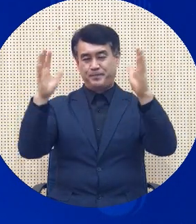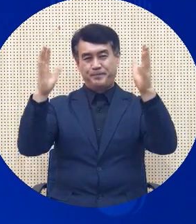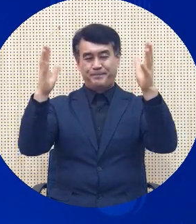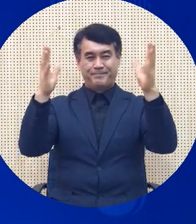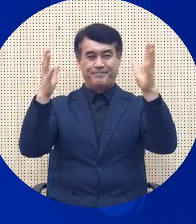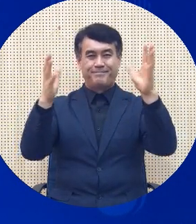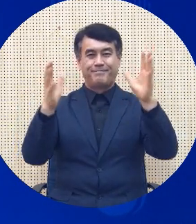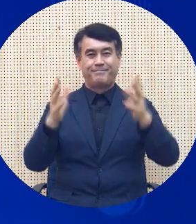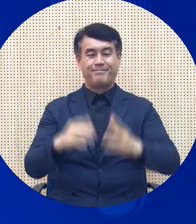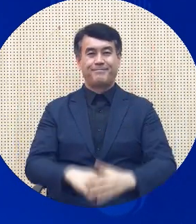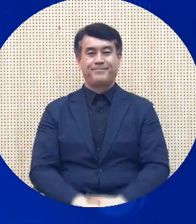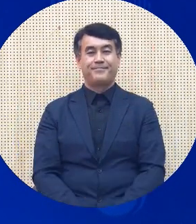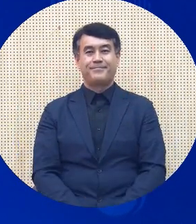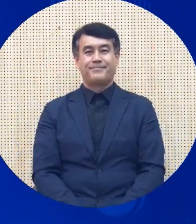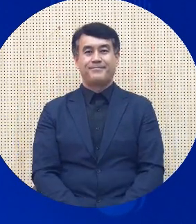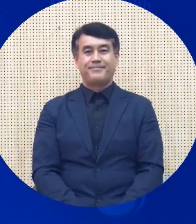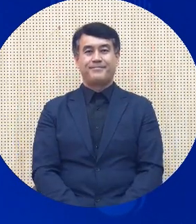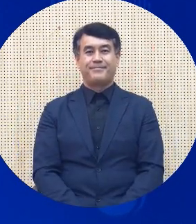축하드립니다.